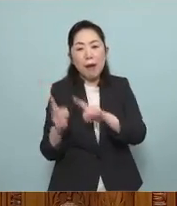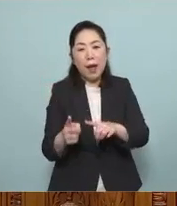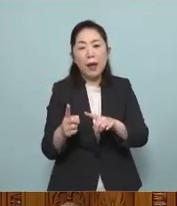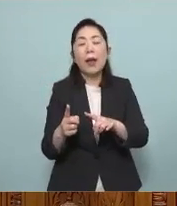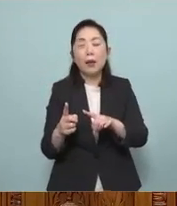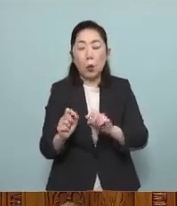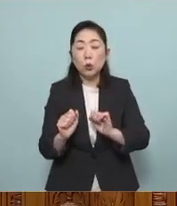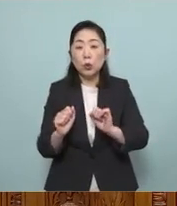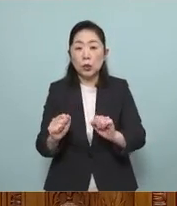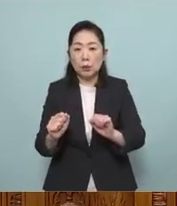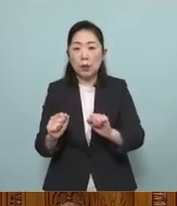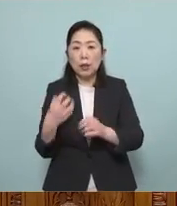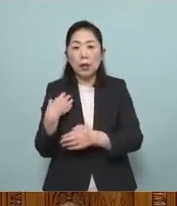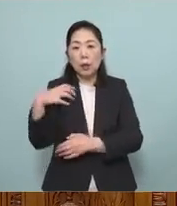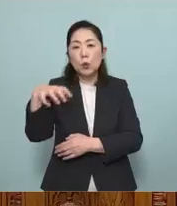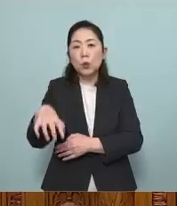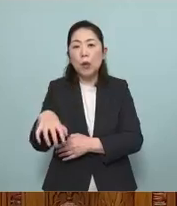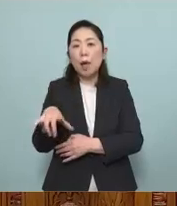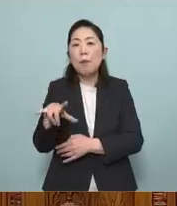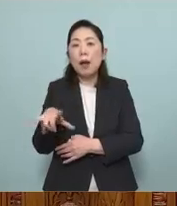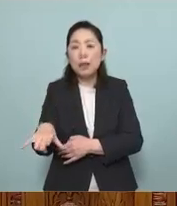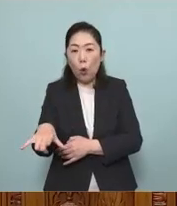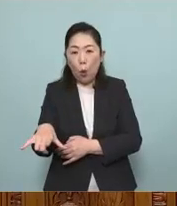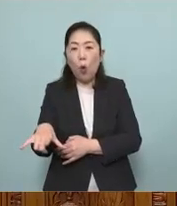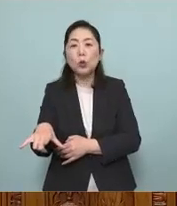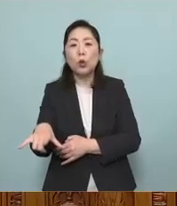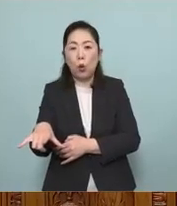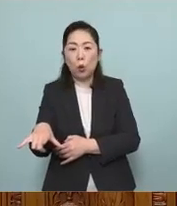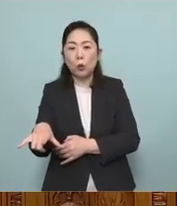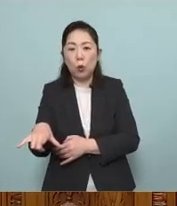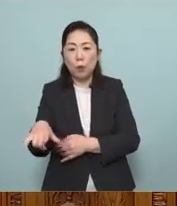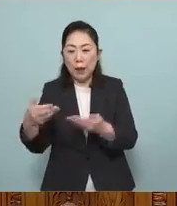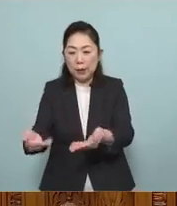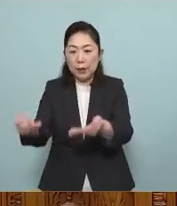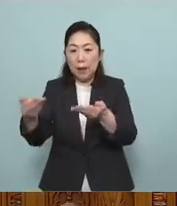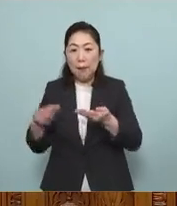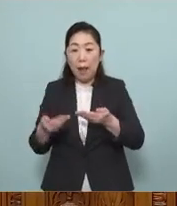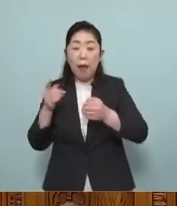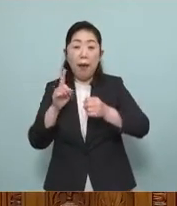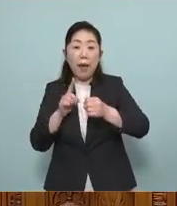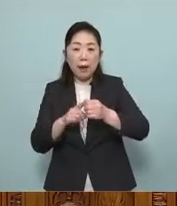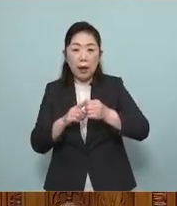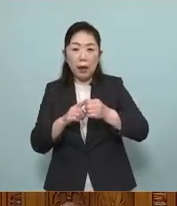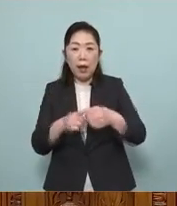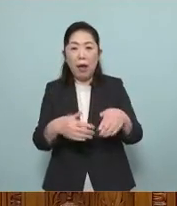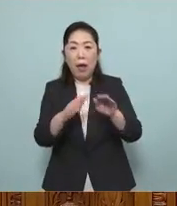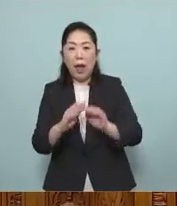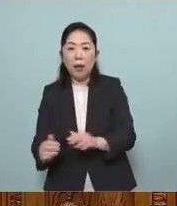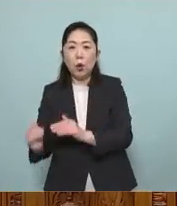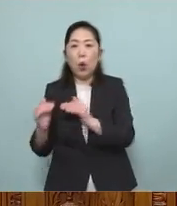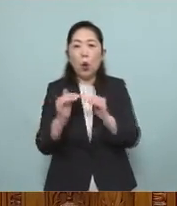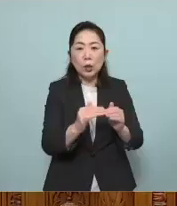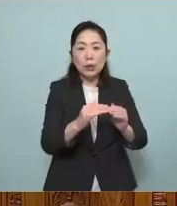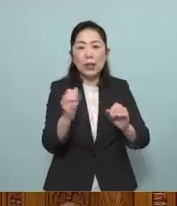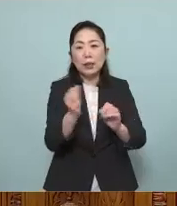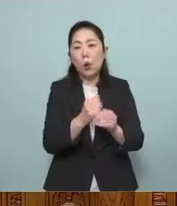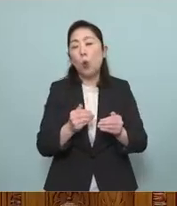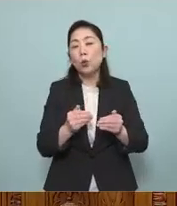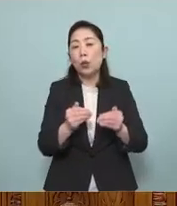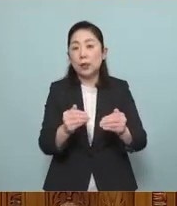ます。普天間飛行場の一日も早い全面返還を目指し、辺野古への移設工事を進め